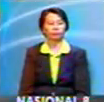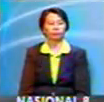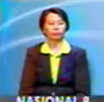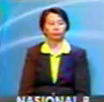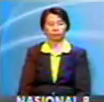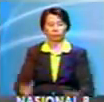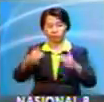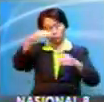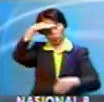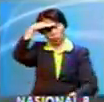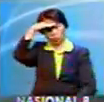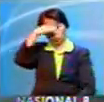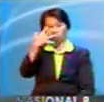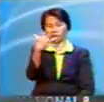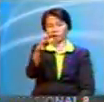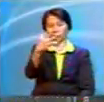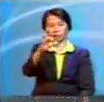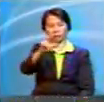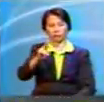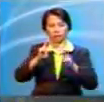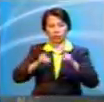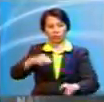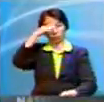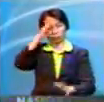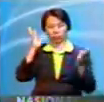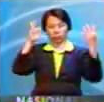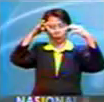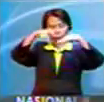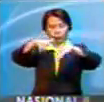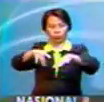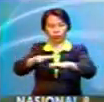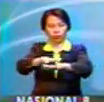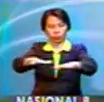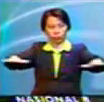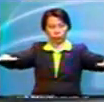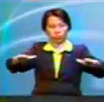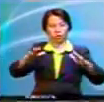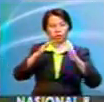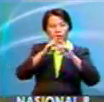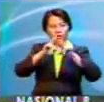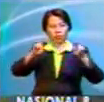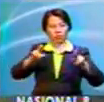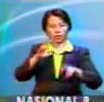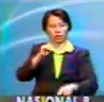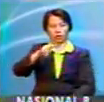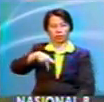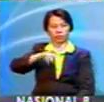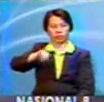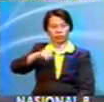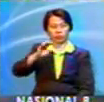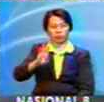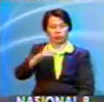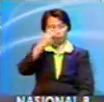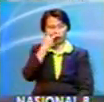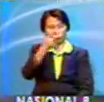Di Johor Bahru, lebih 15,000 rakyat Johor membanjiri dataran Majlis Bandaraya Johor Bahru MBJB bagi